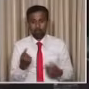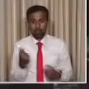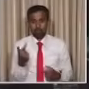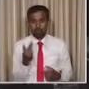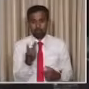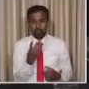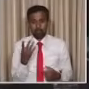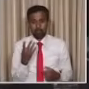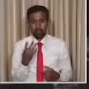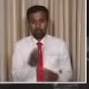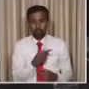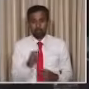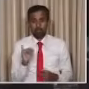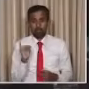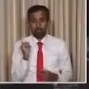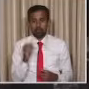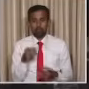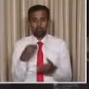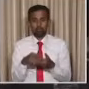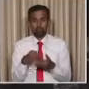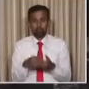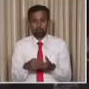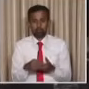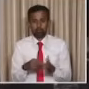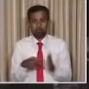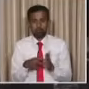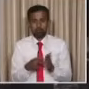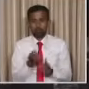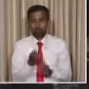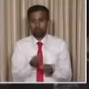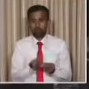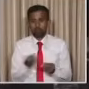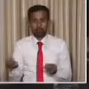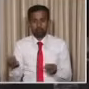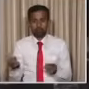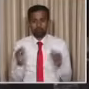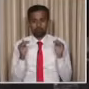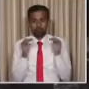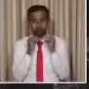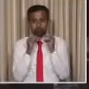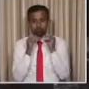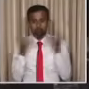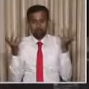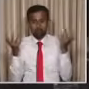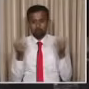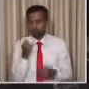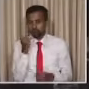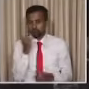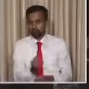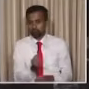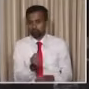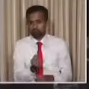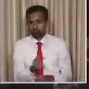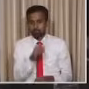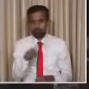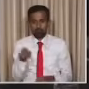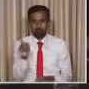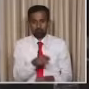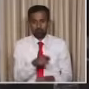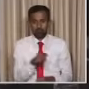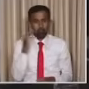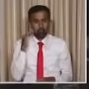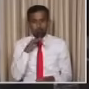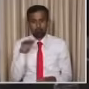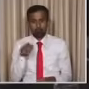සහ ඒ නිලධාරීන්ව නඩත්තු කරන්න මේ අයවැය මුදල් වෙන් කිරීම යුක්තිසහගත නැහැ, අසාධාරණයි, ඒක වැරදි, ඒක ජනතාව